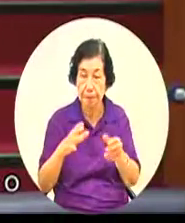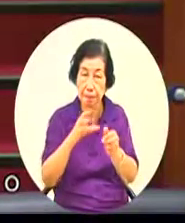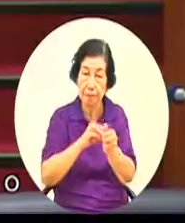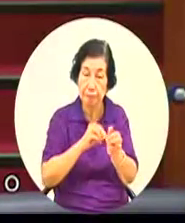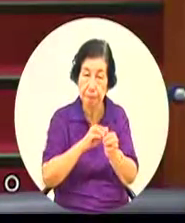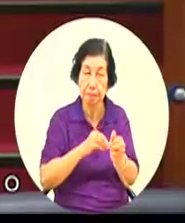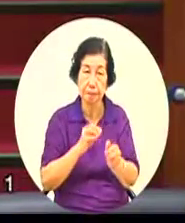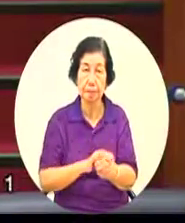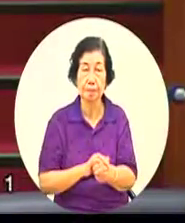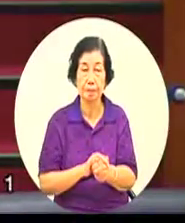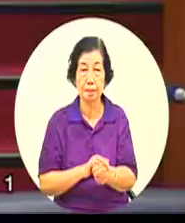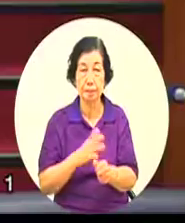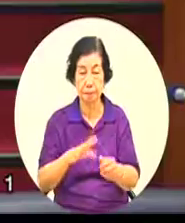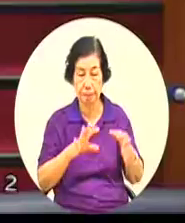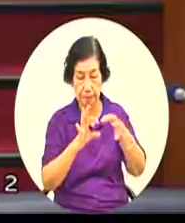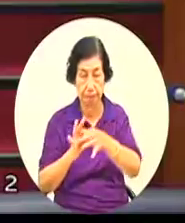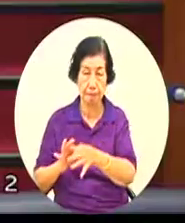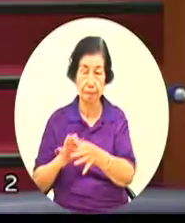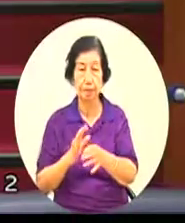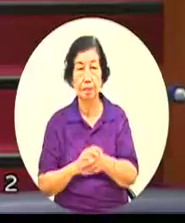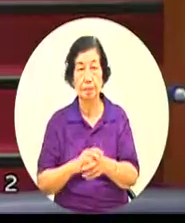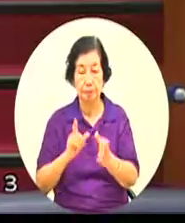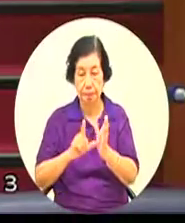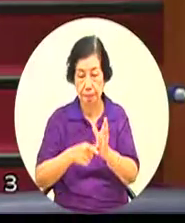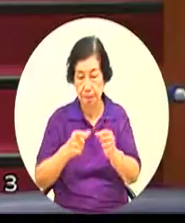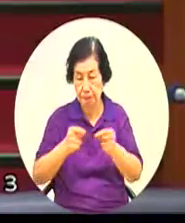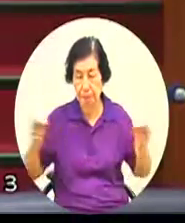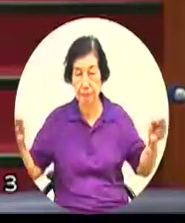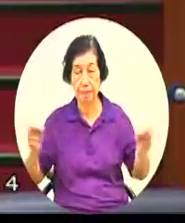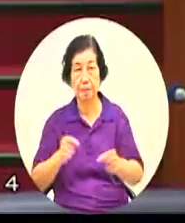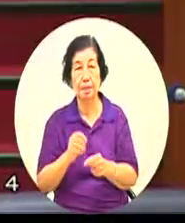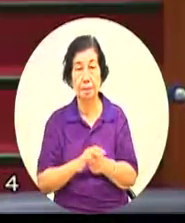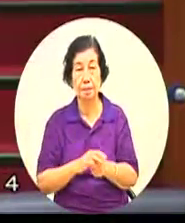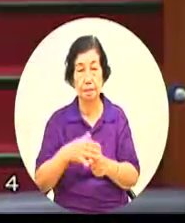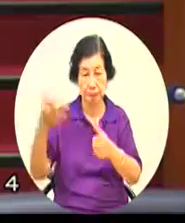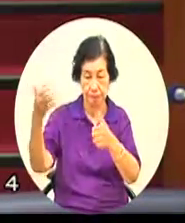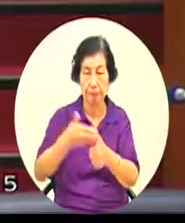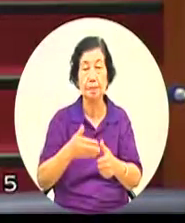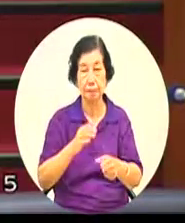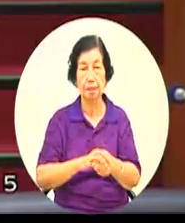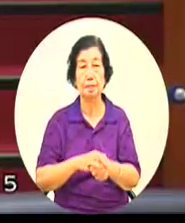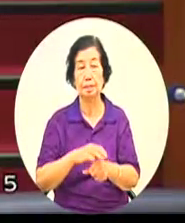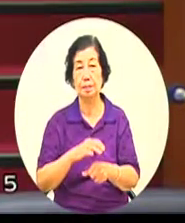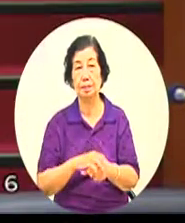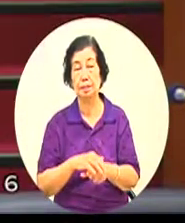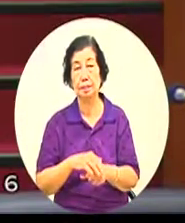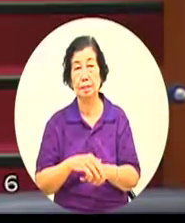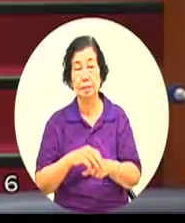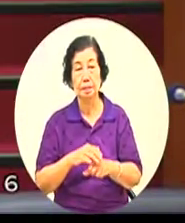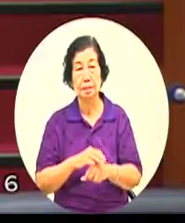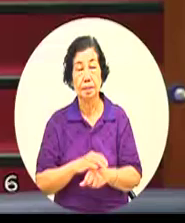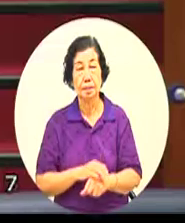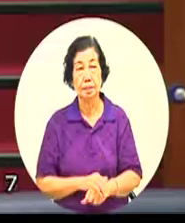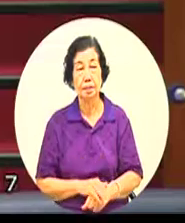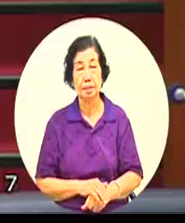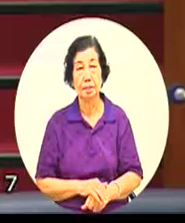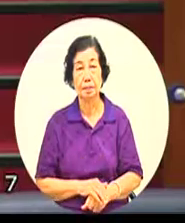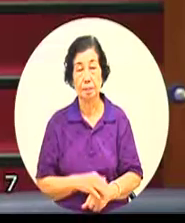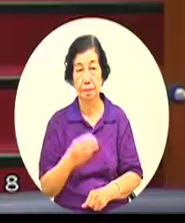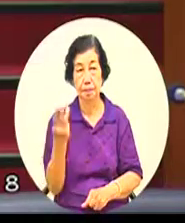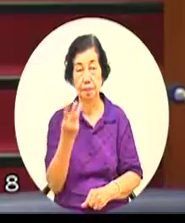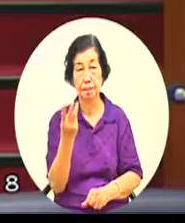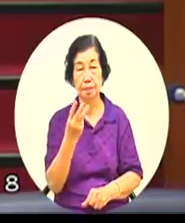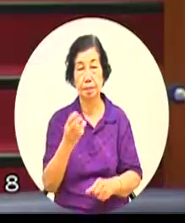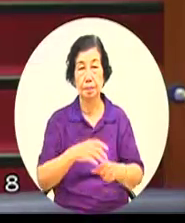做延续更长久的这个传承了哈。那第三个部分，我可能